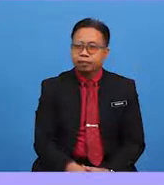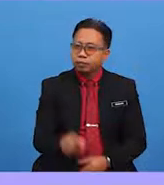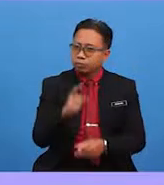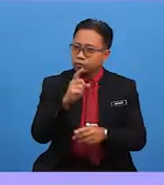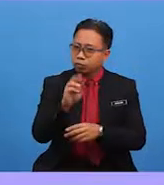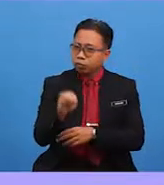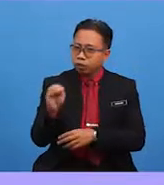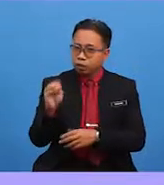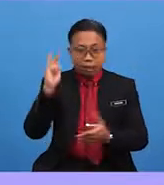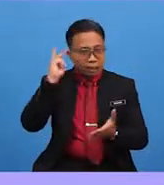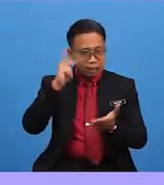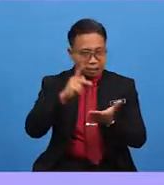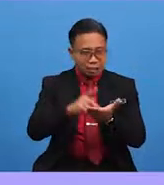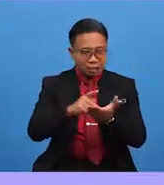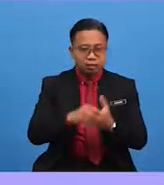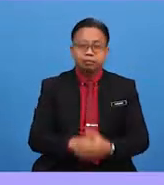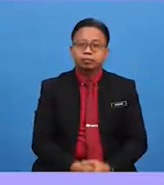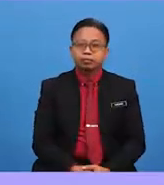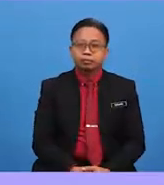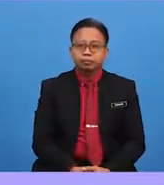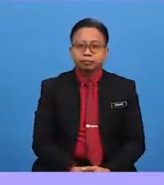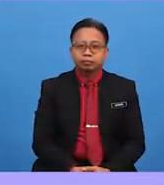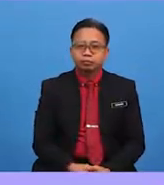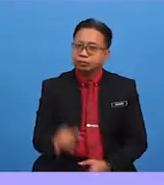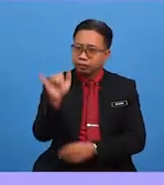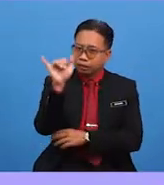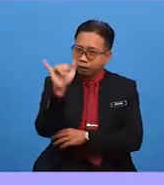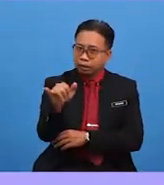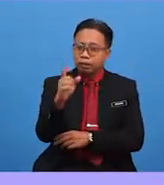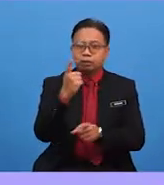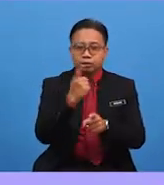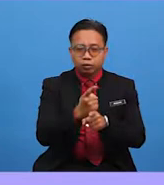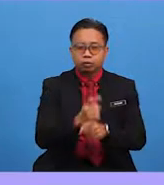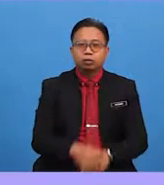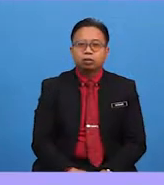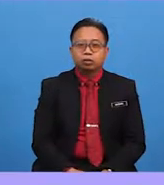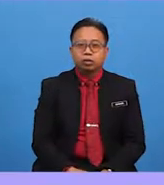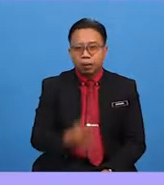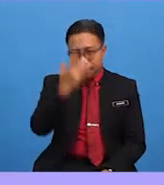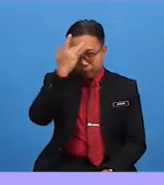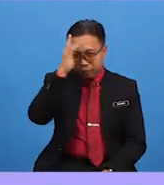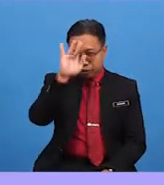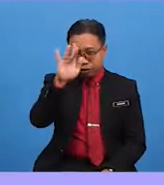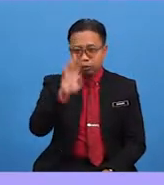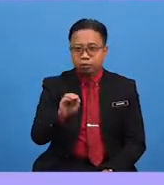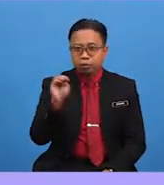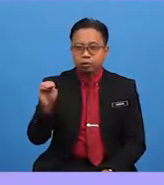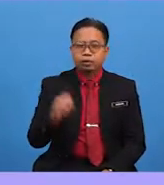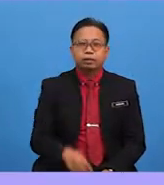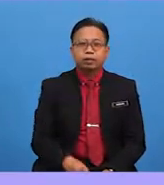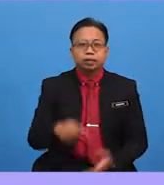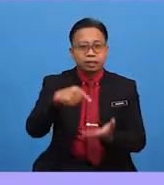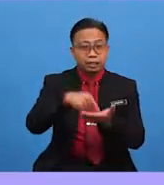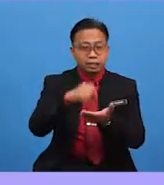Murid-murid kenal tak gambar ini? Ya, betul. Bijak murid-murid.